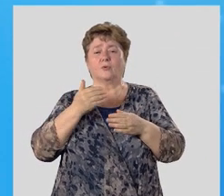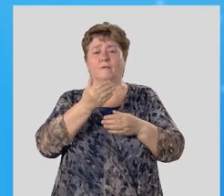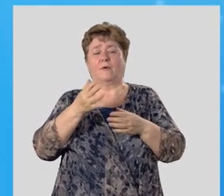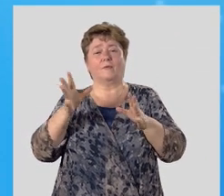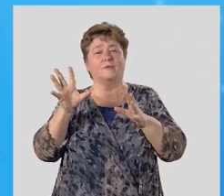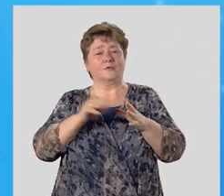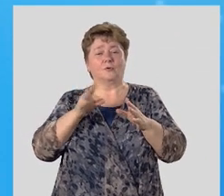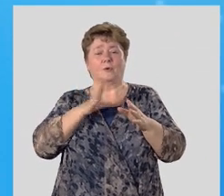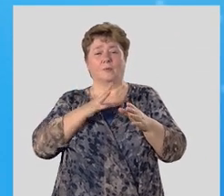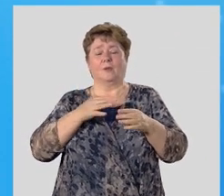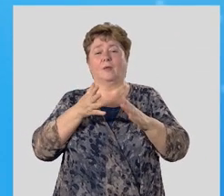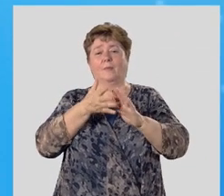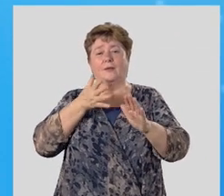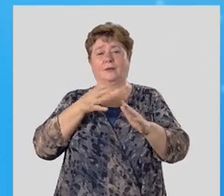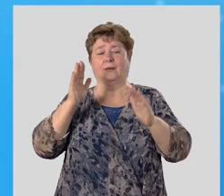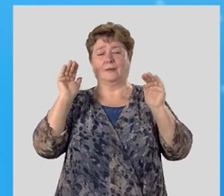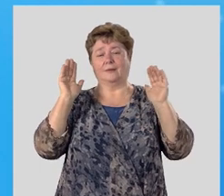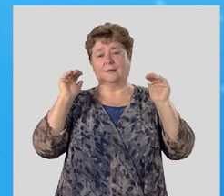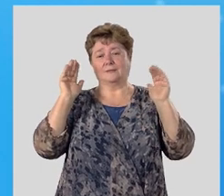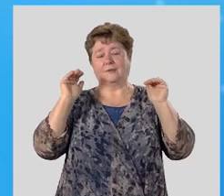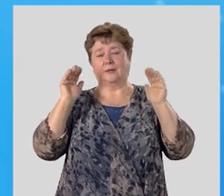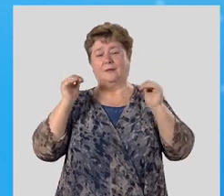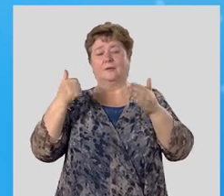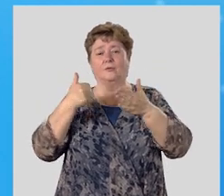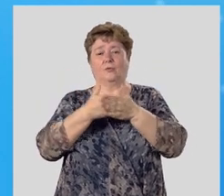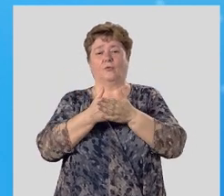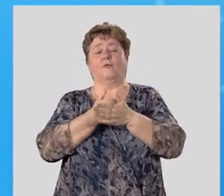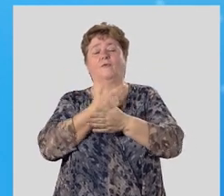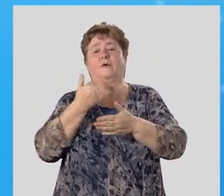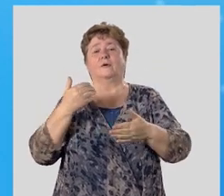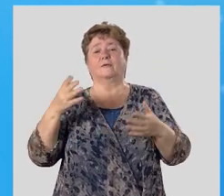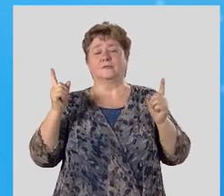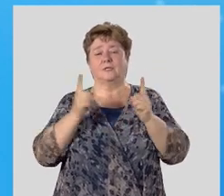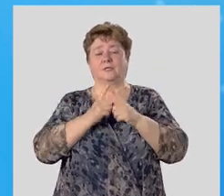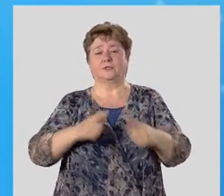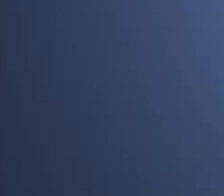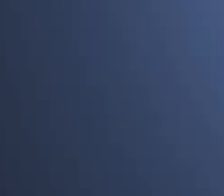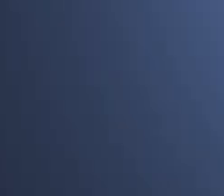было понятно и интересно. До свидания, до новых встреч!